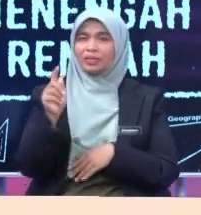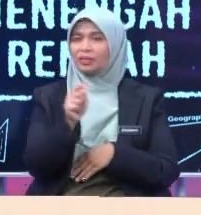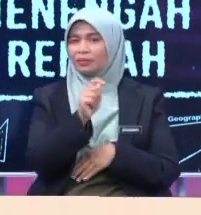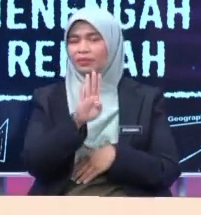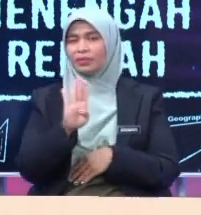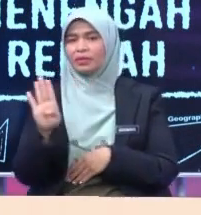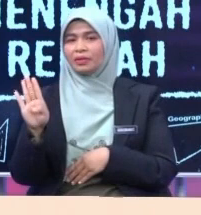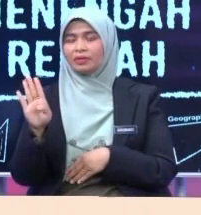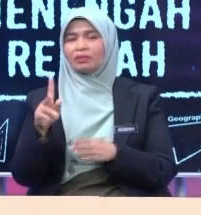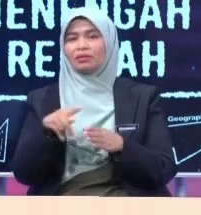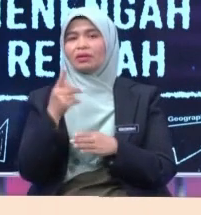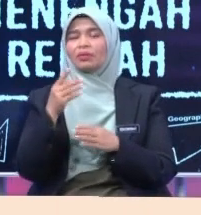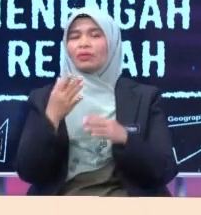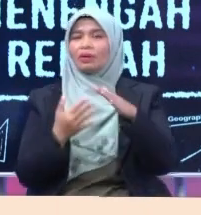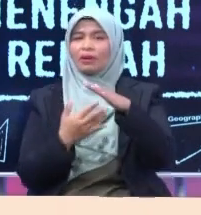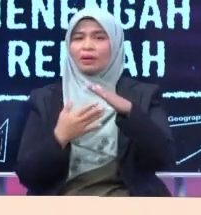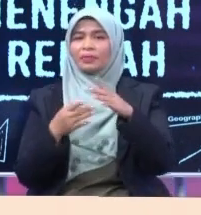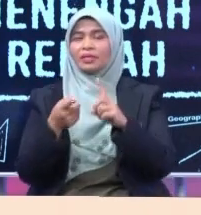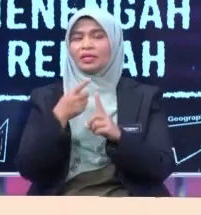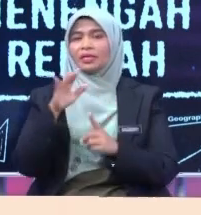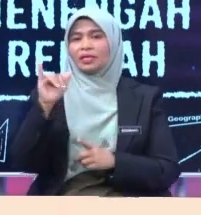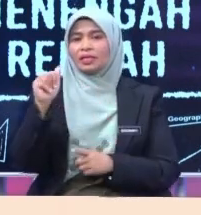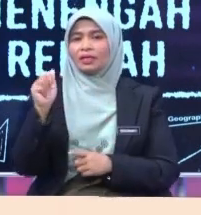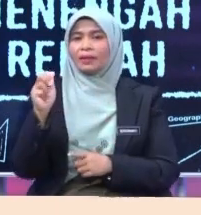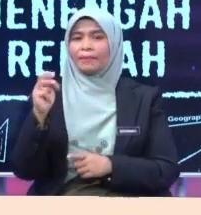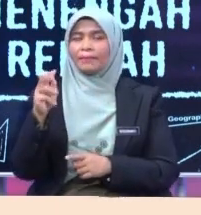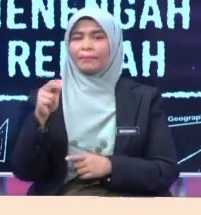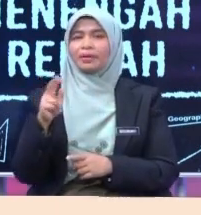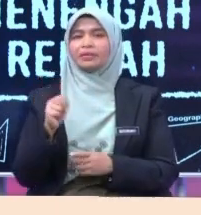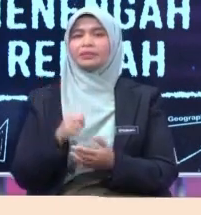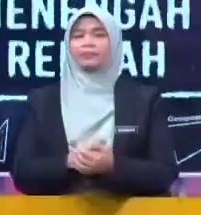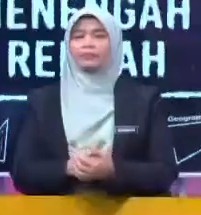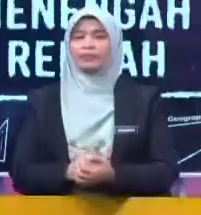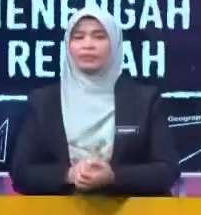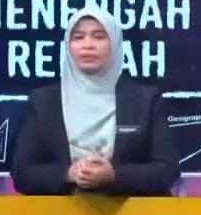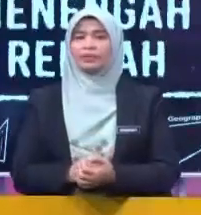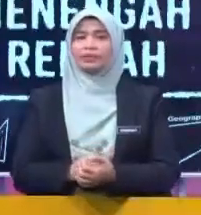keluar api dari Yaman yang menghalau manusia ke tempat perhimpunan di Syam. Jadi,